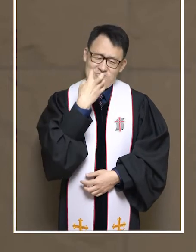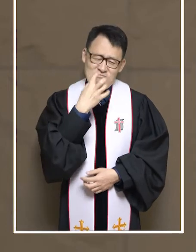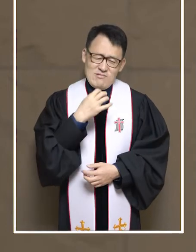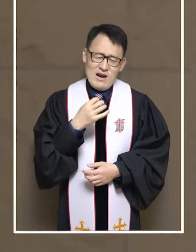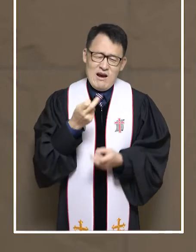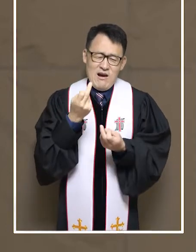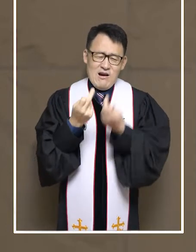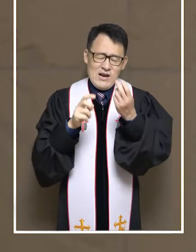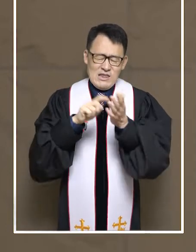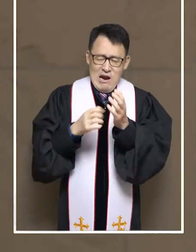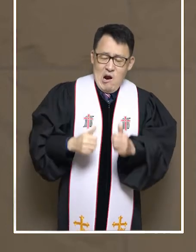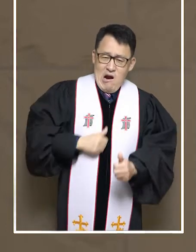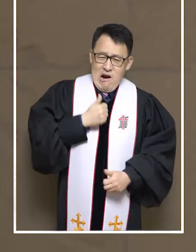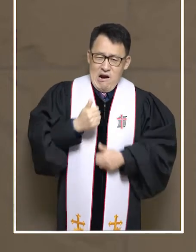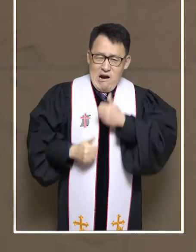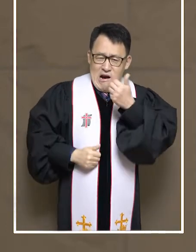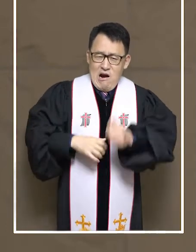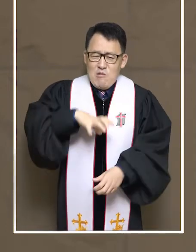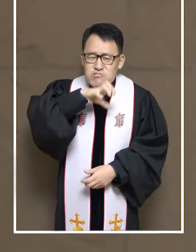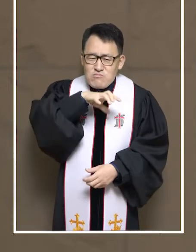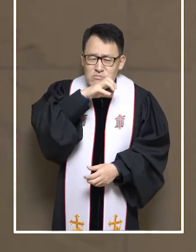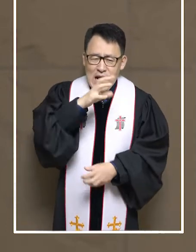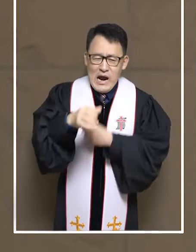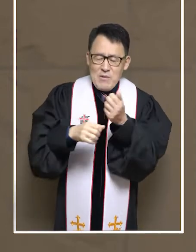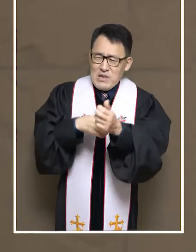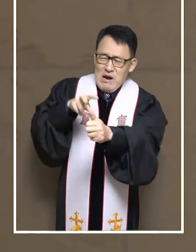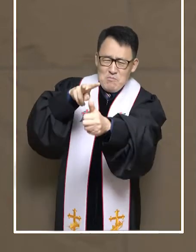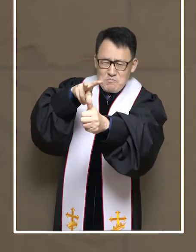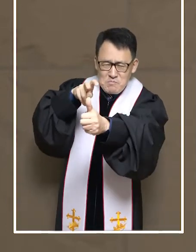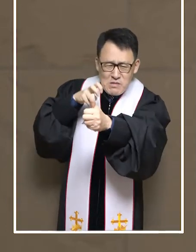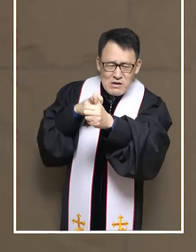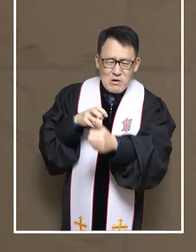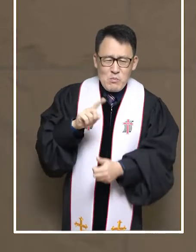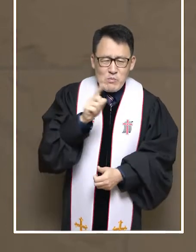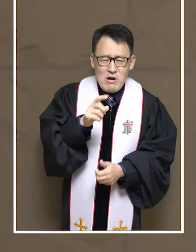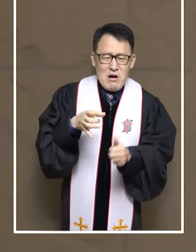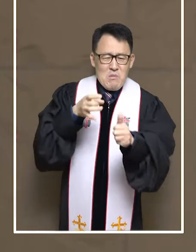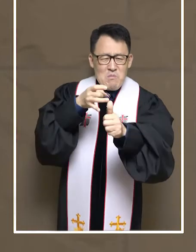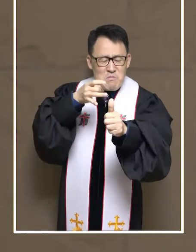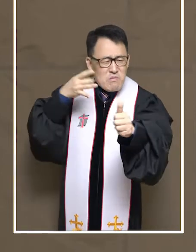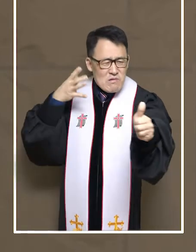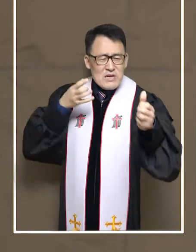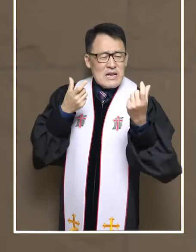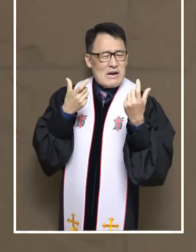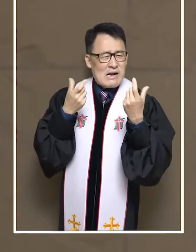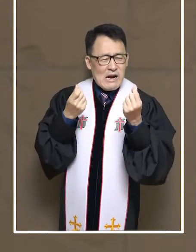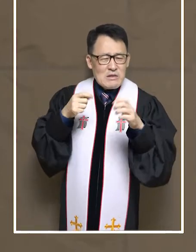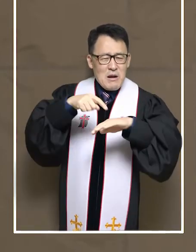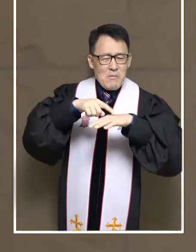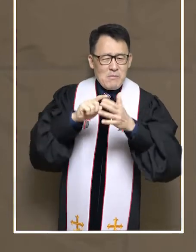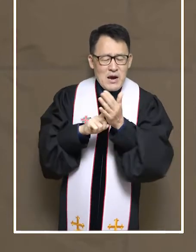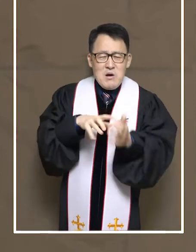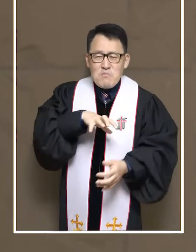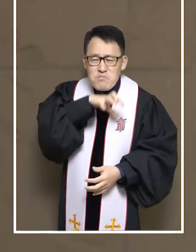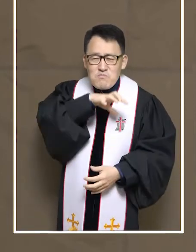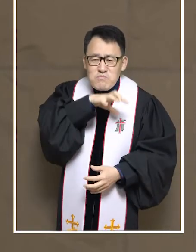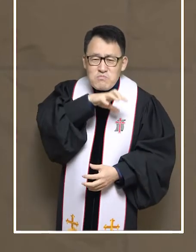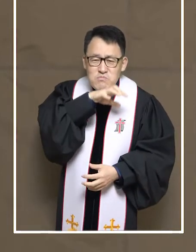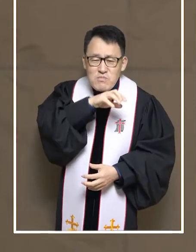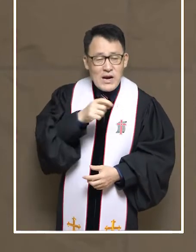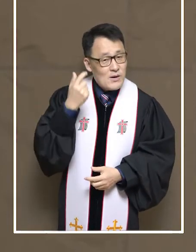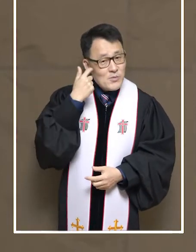얼굴이 일그러지면서 형들에 대한 분노, 하나님에 대한 원망으로 화를